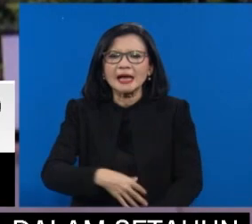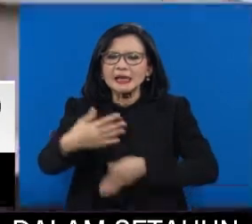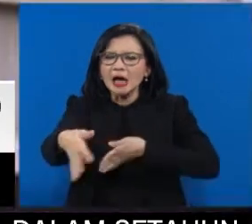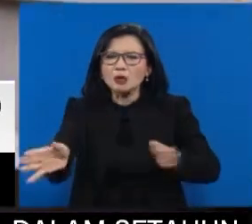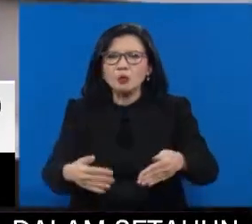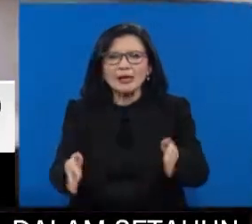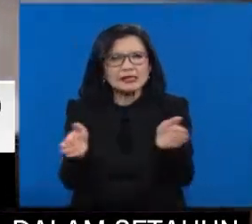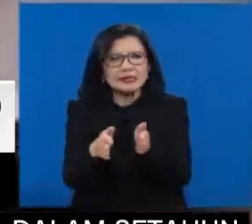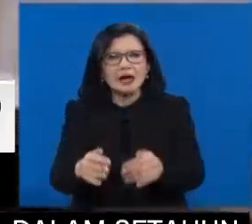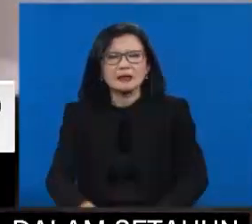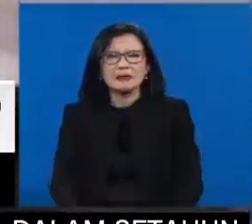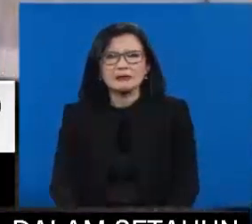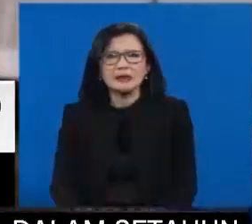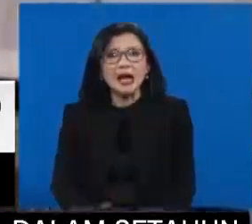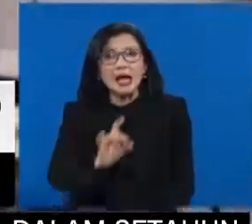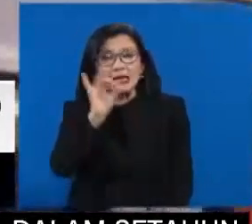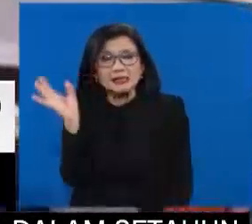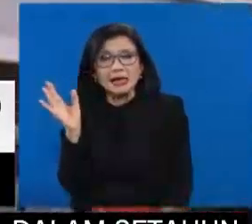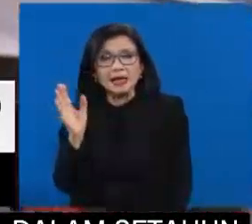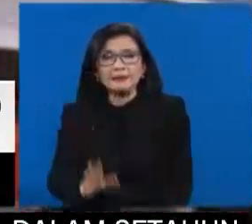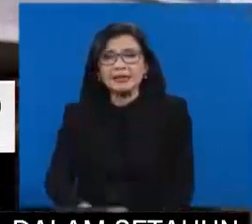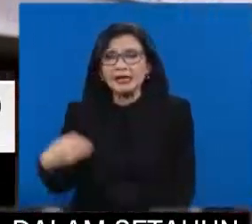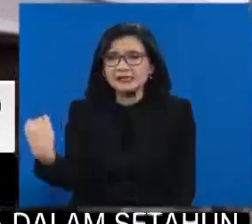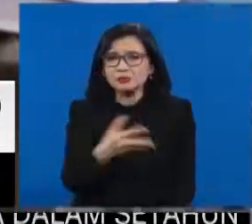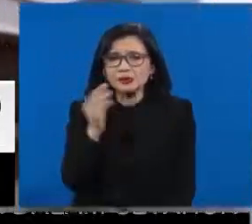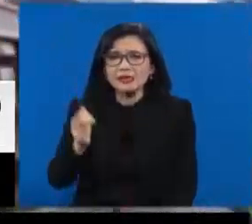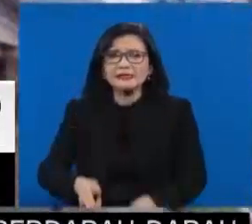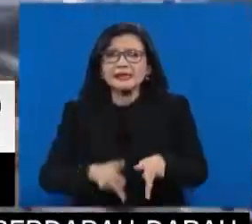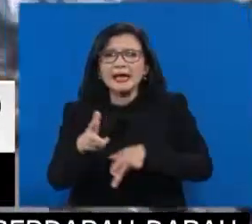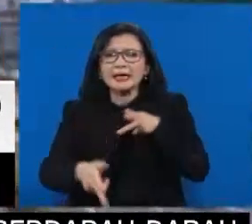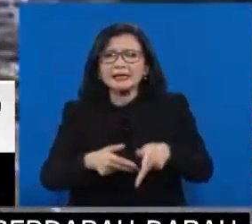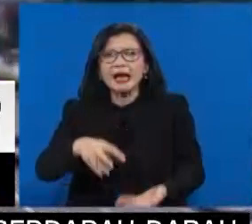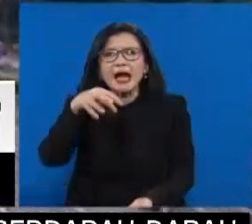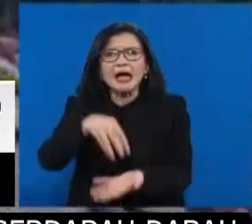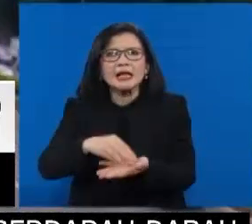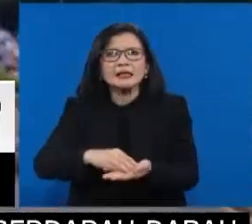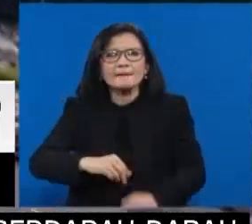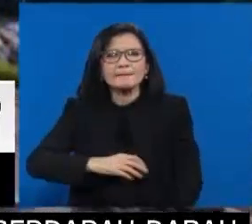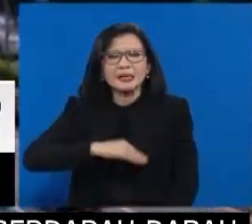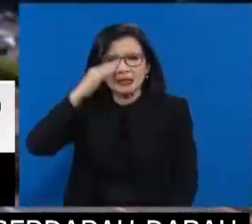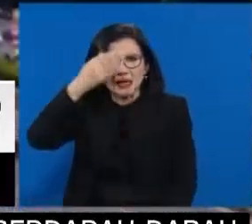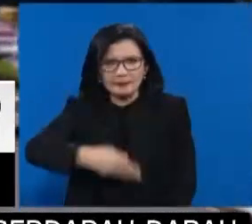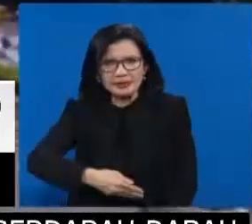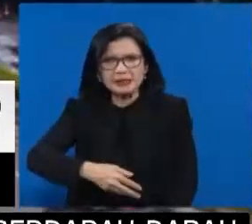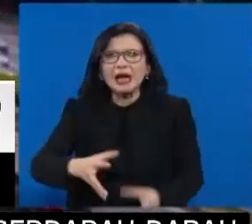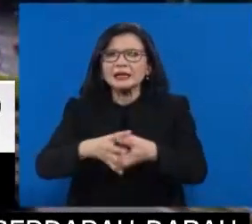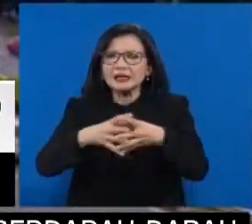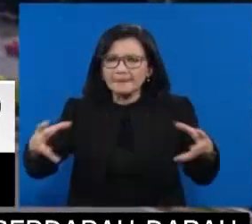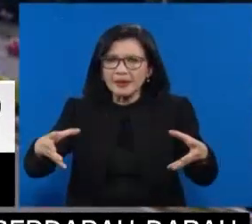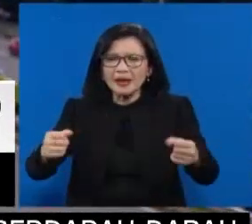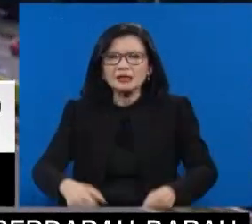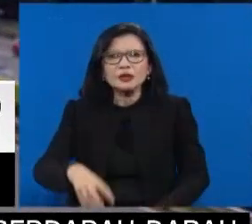tinggi. Selain merujuk pada transportasi kereta, terminal bus berpotensi dikembangkan menjadi hunian berkonsep